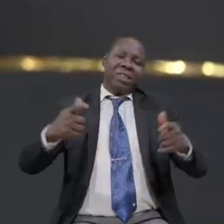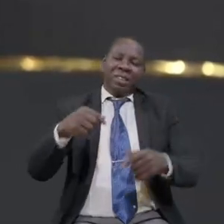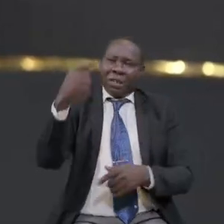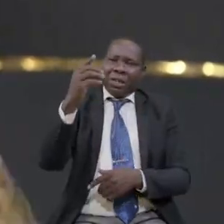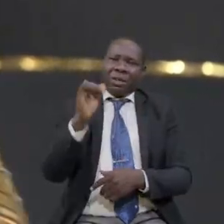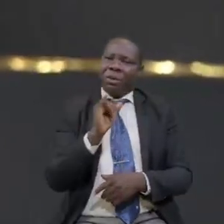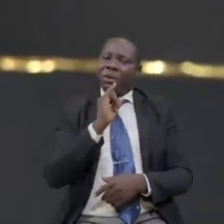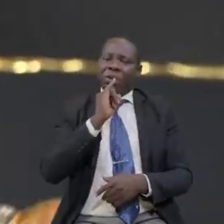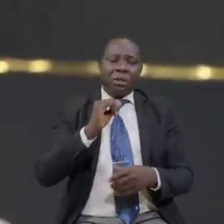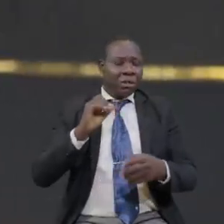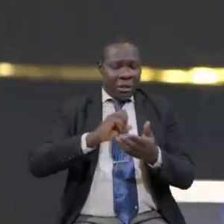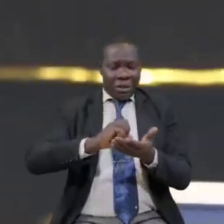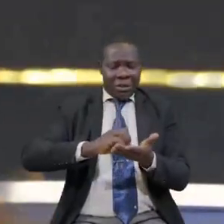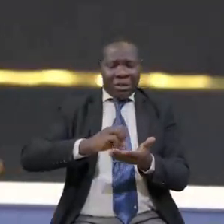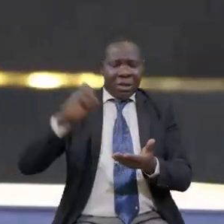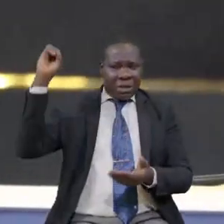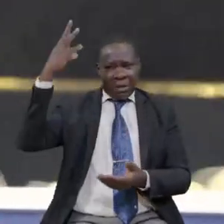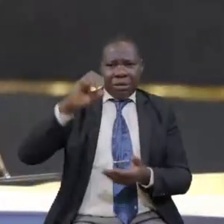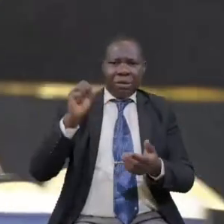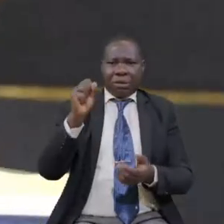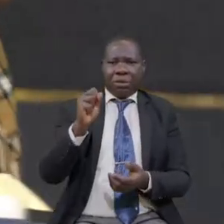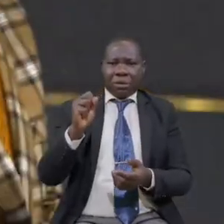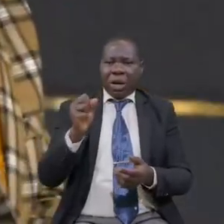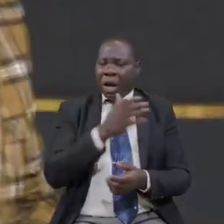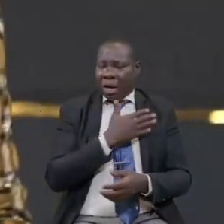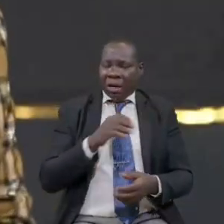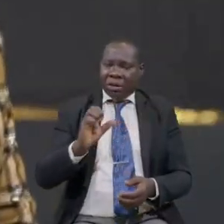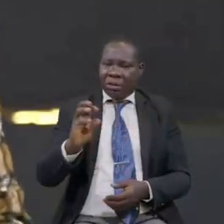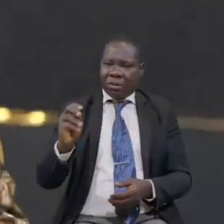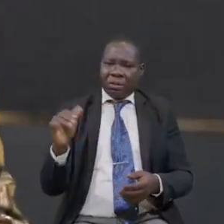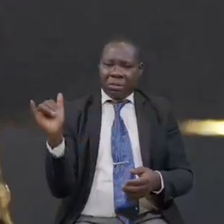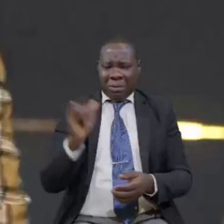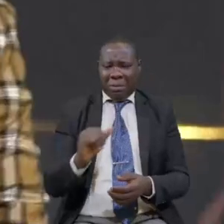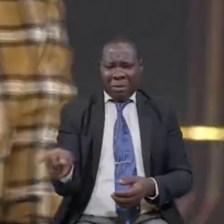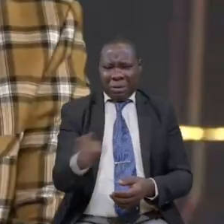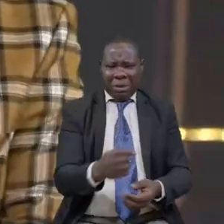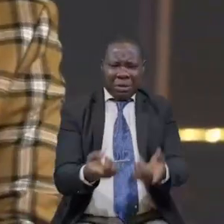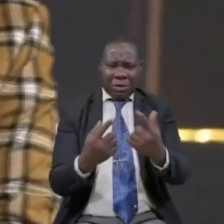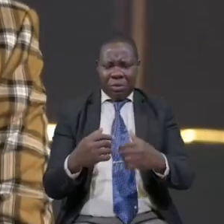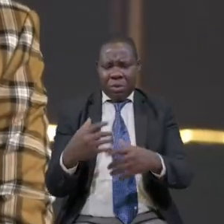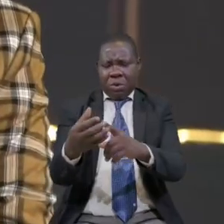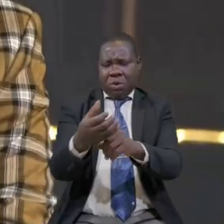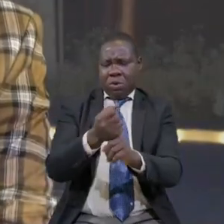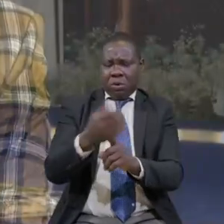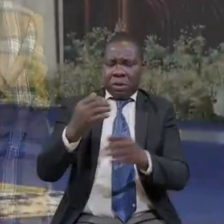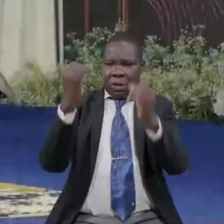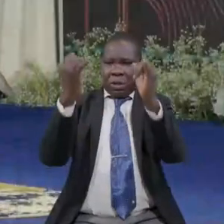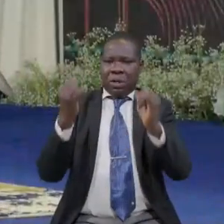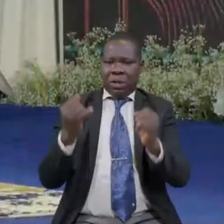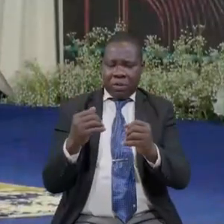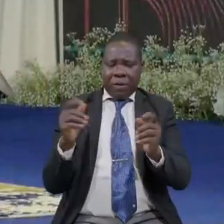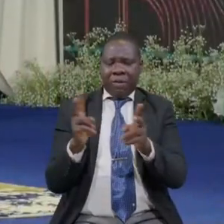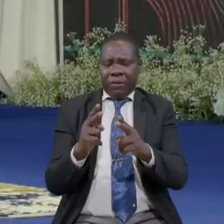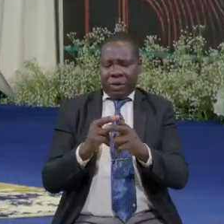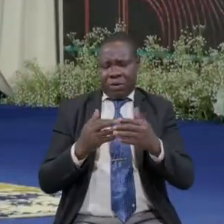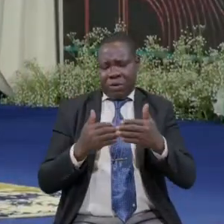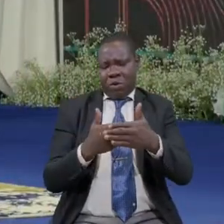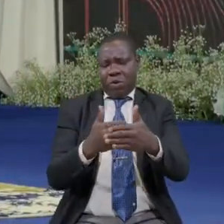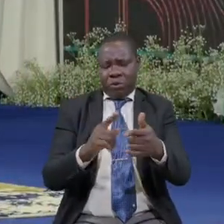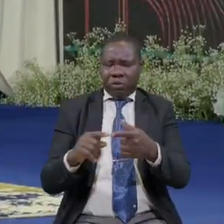est gracieux. Donc, ils viennent, ils ont leur idole tout près